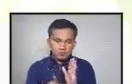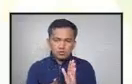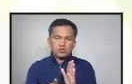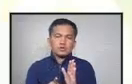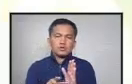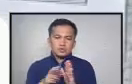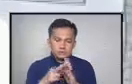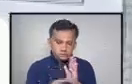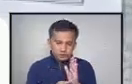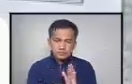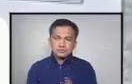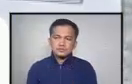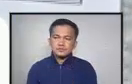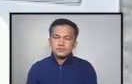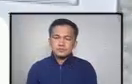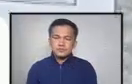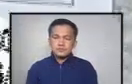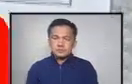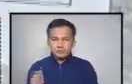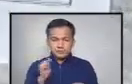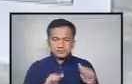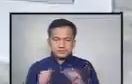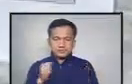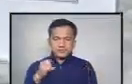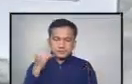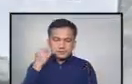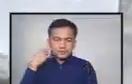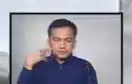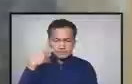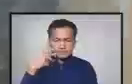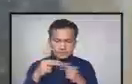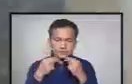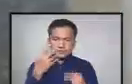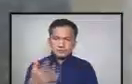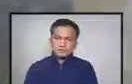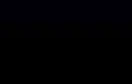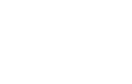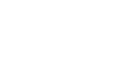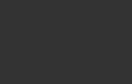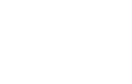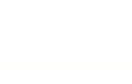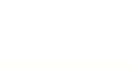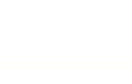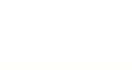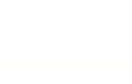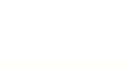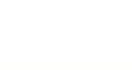regulations. Umaaksyon, Justine Punsalang, News 5.